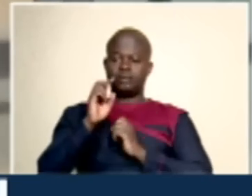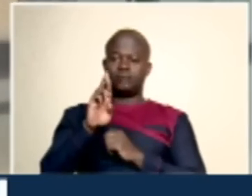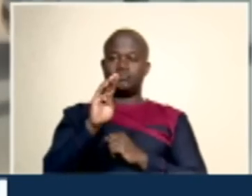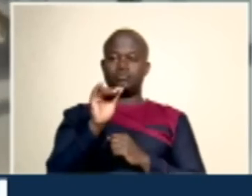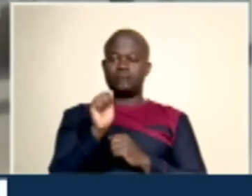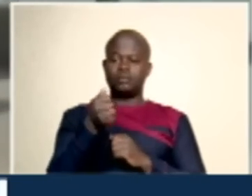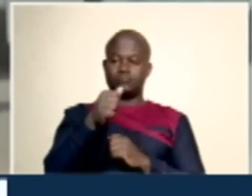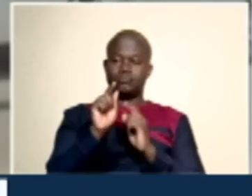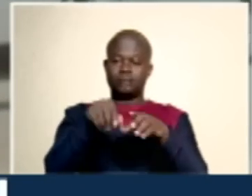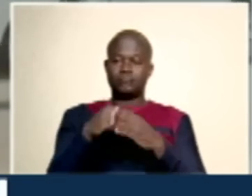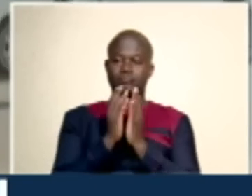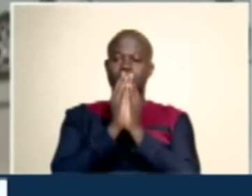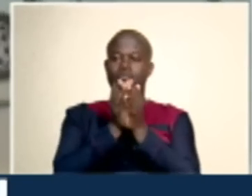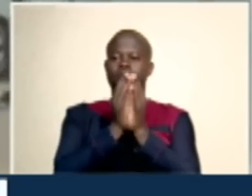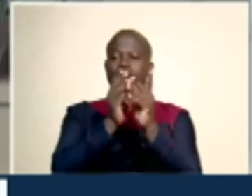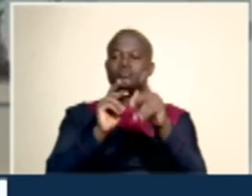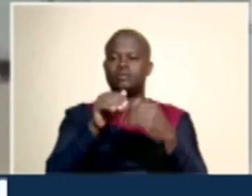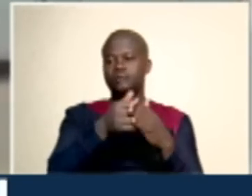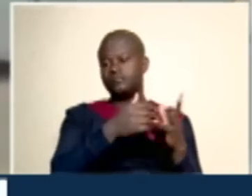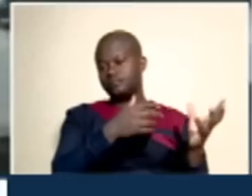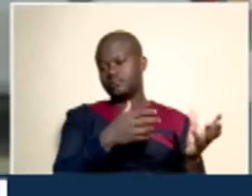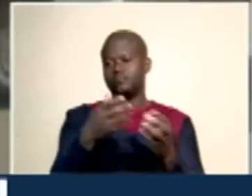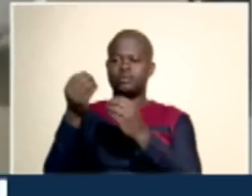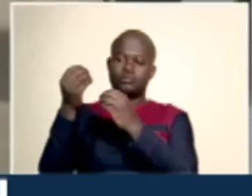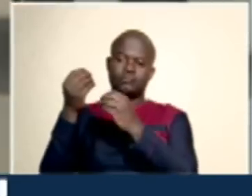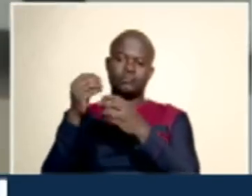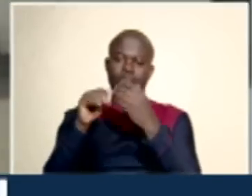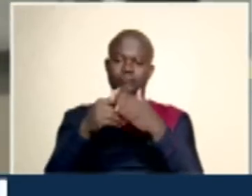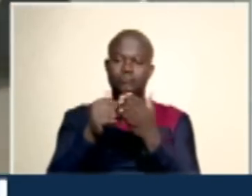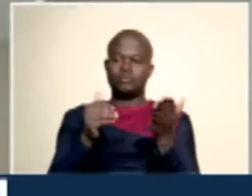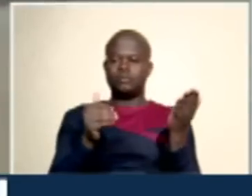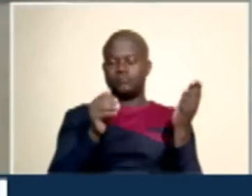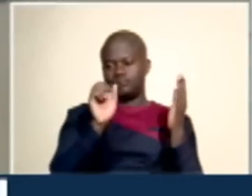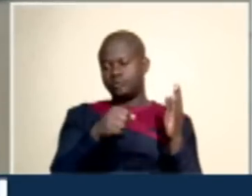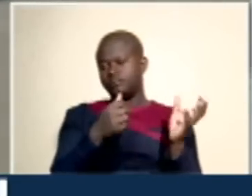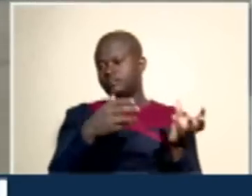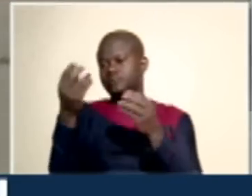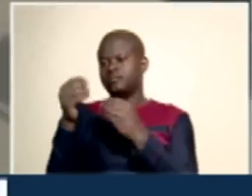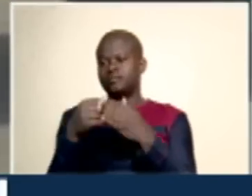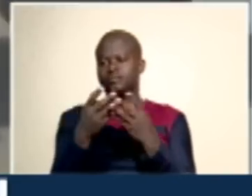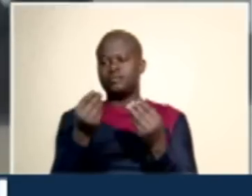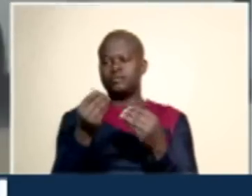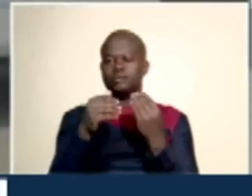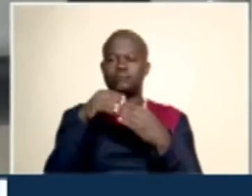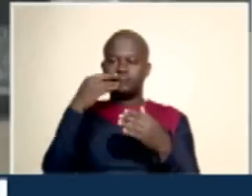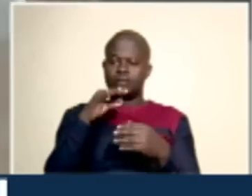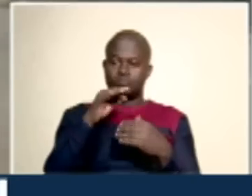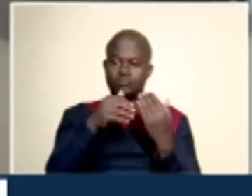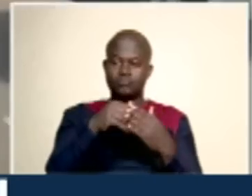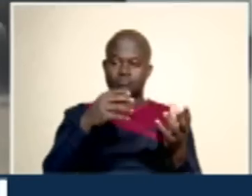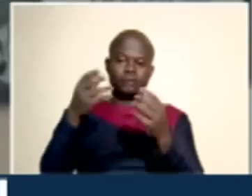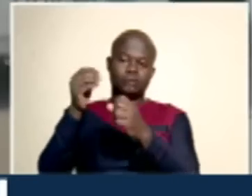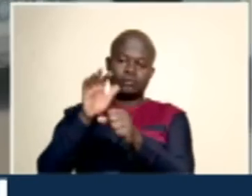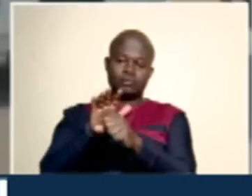Saudite yo ijyana ubwato igatwara abantu nuko ngo babashe gutwarirana abantu barabajyana aba bafaransa batwaye